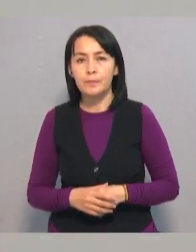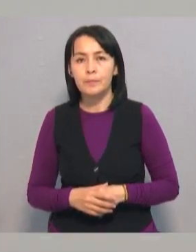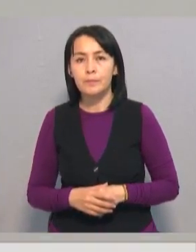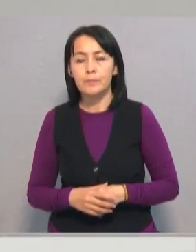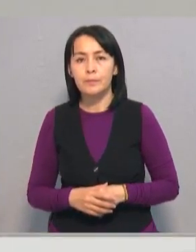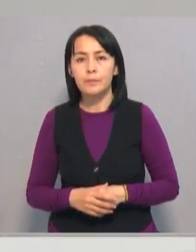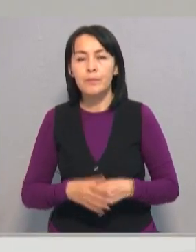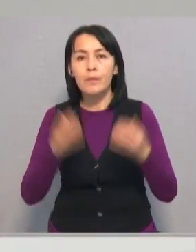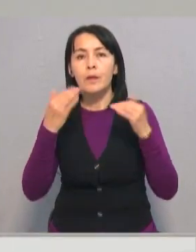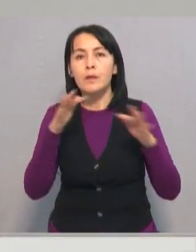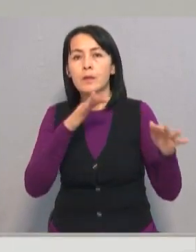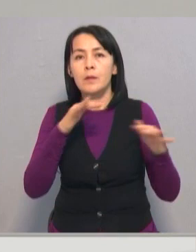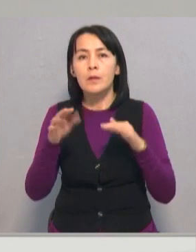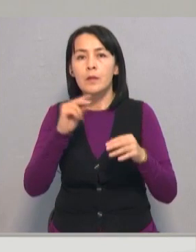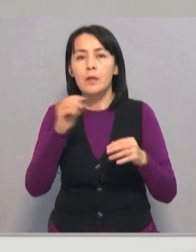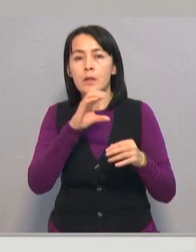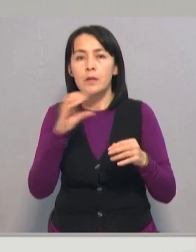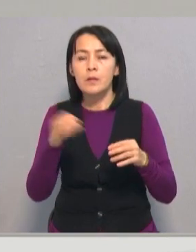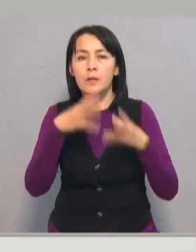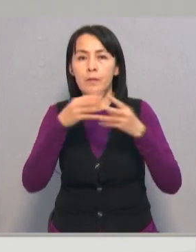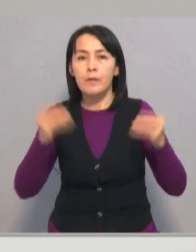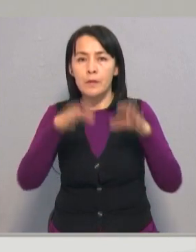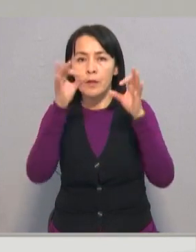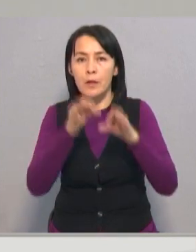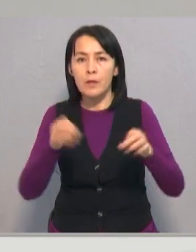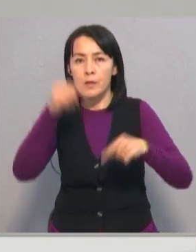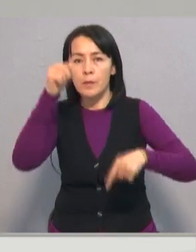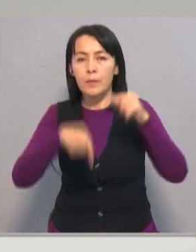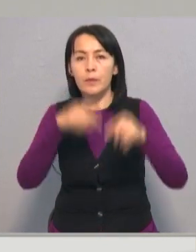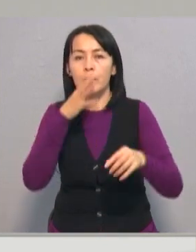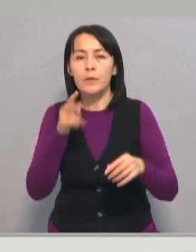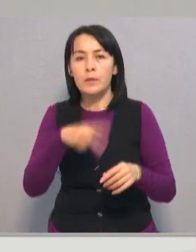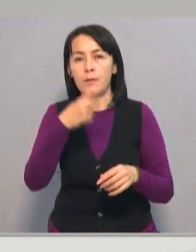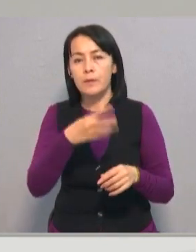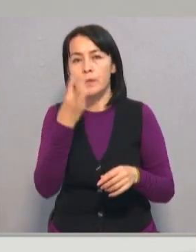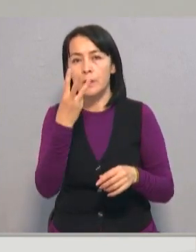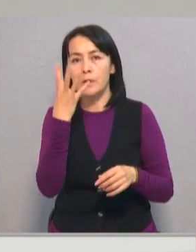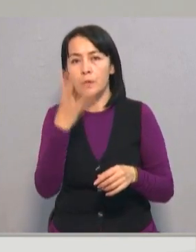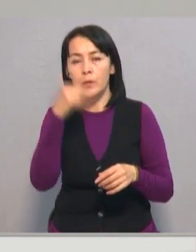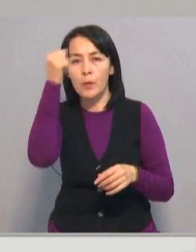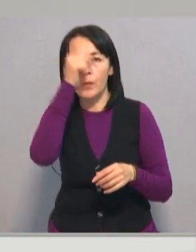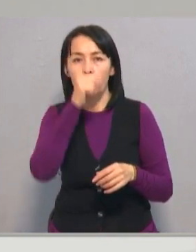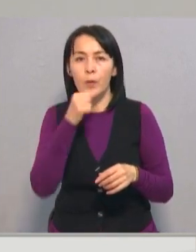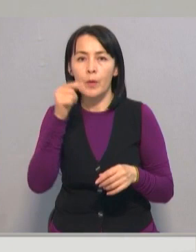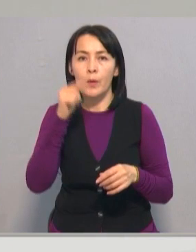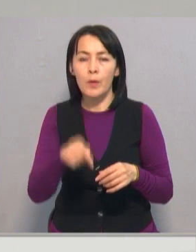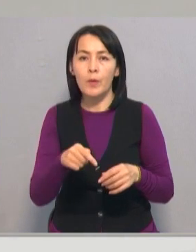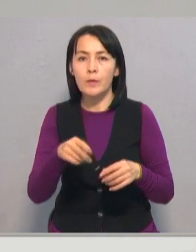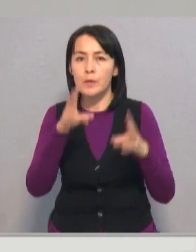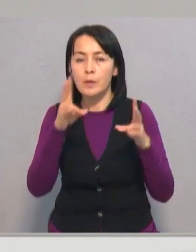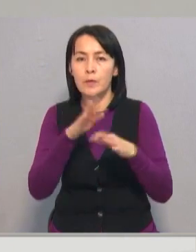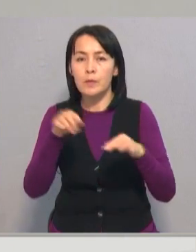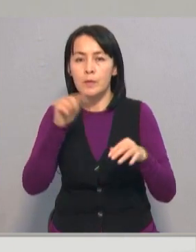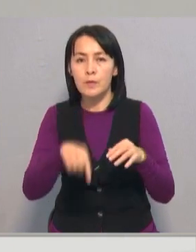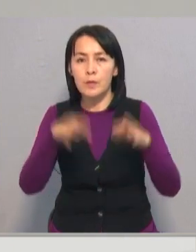буев профилактики ЧС в осенне-весенний паводковый период 2023-24 годов и безаварийного